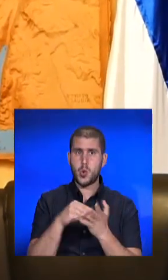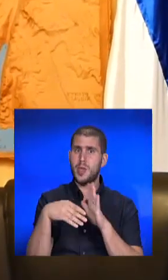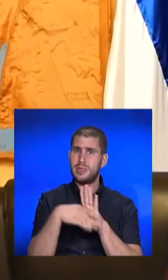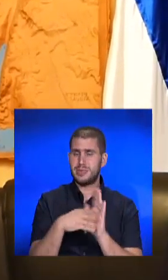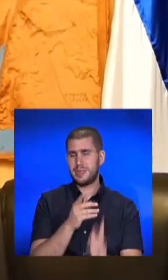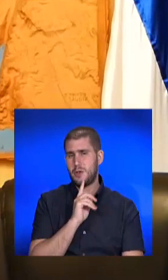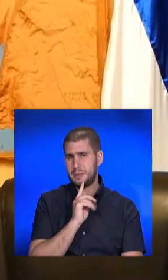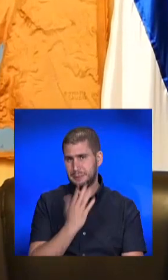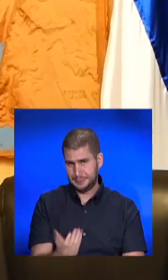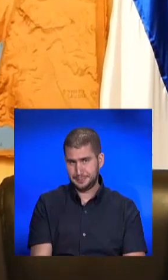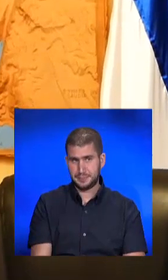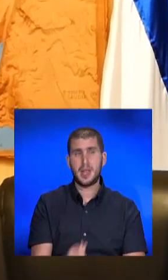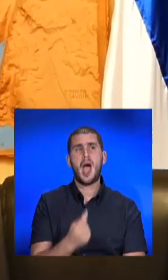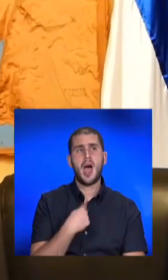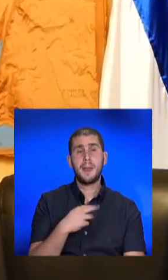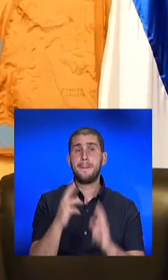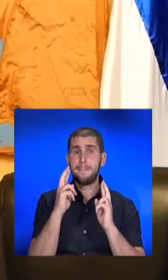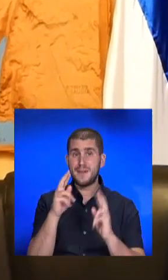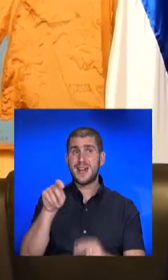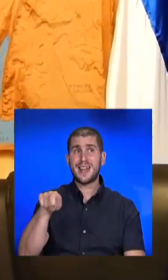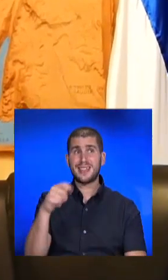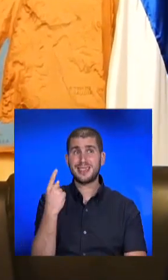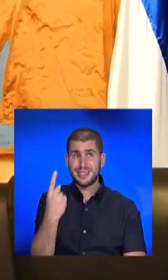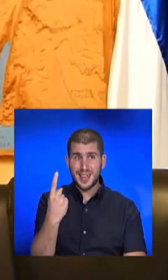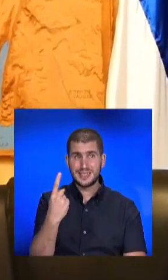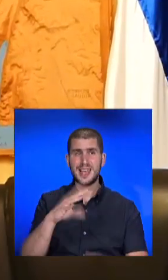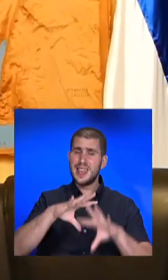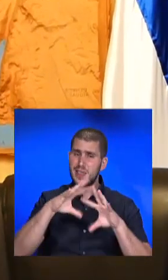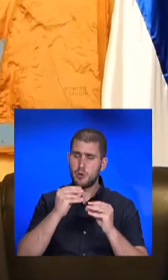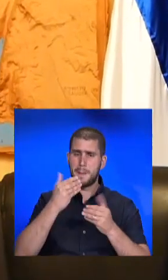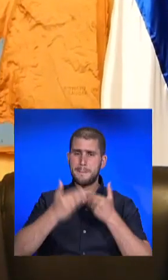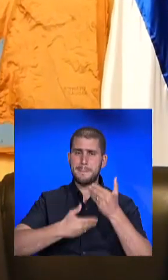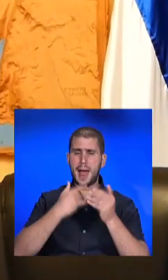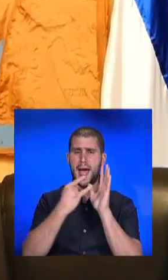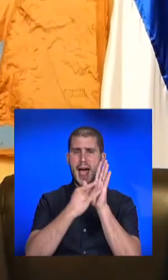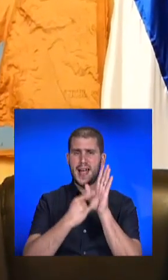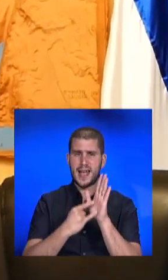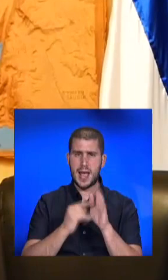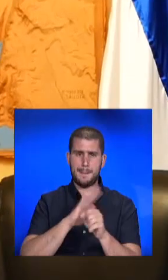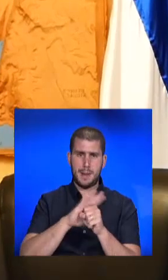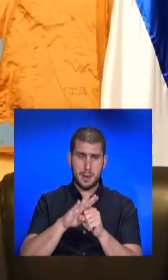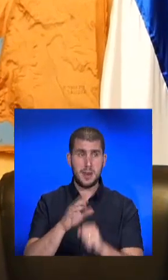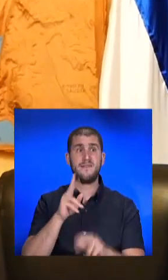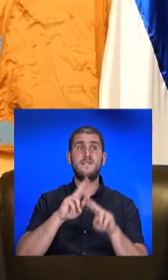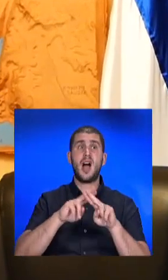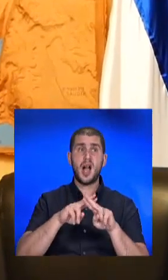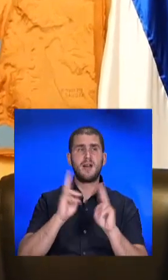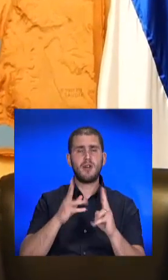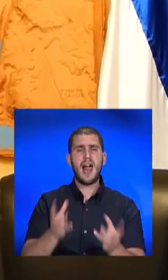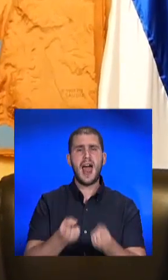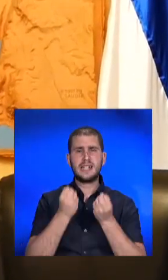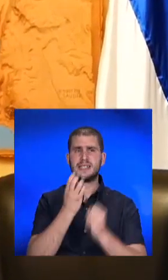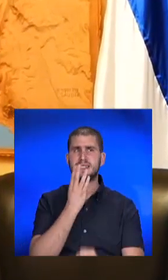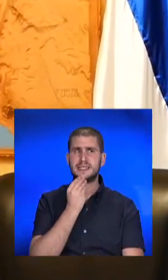מספיק. אני מקווה שהכנסת תשלים את המהלך בחקיקה, ורק כך נציל את